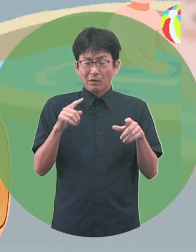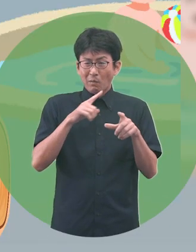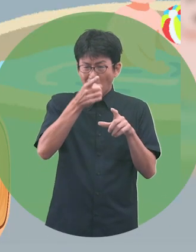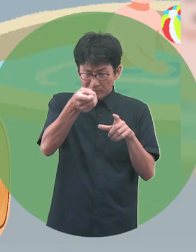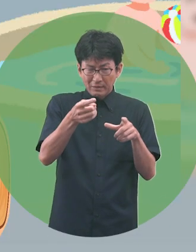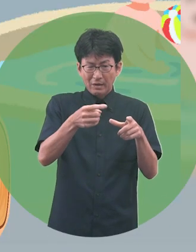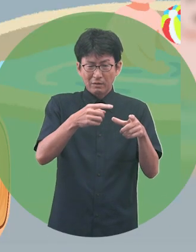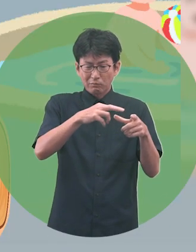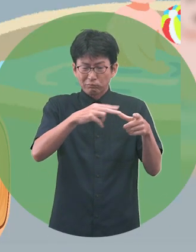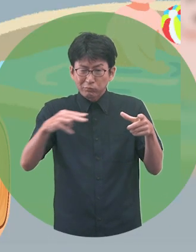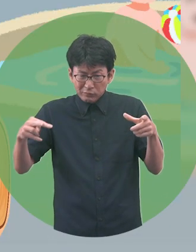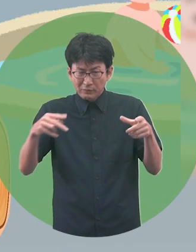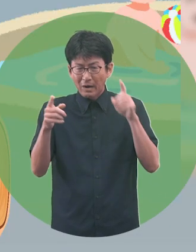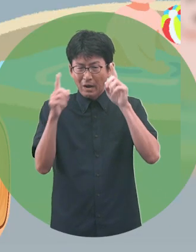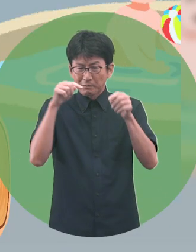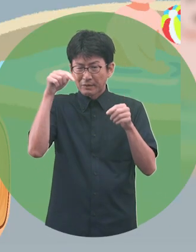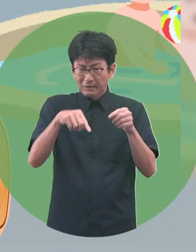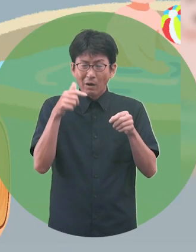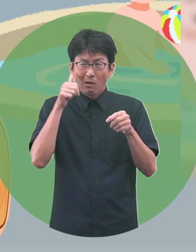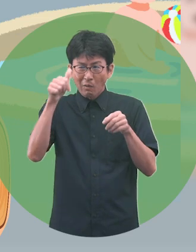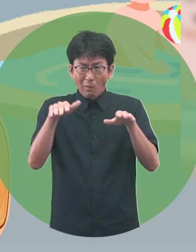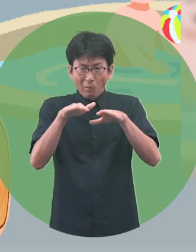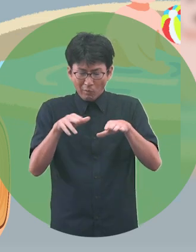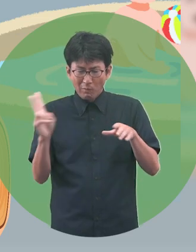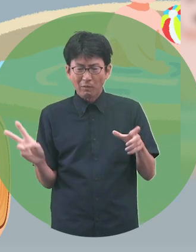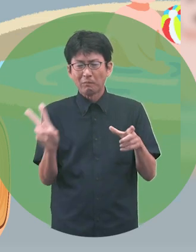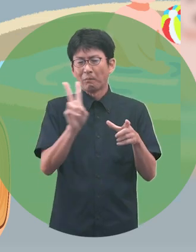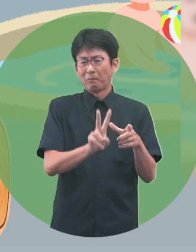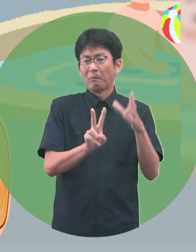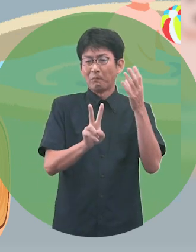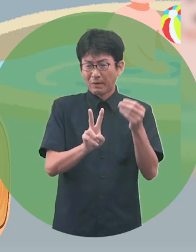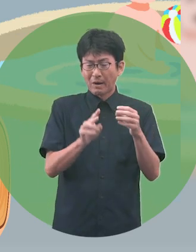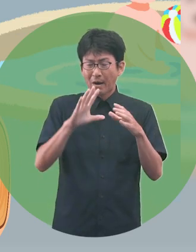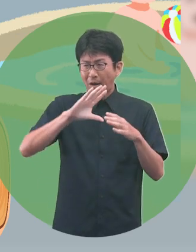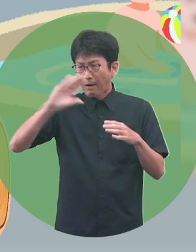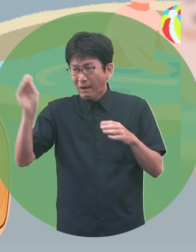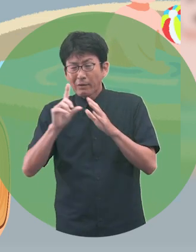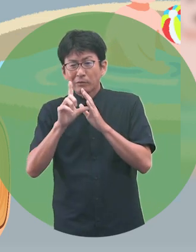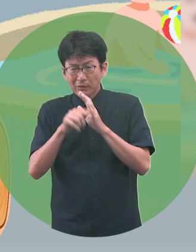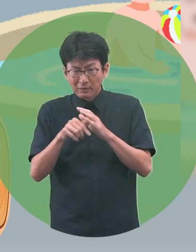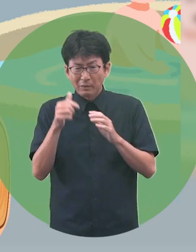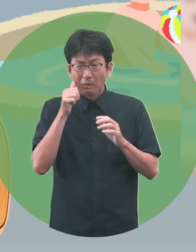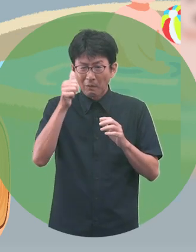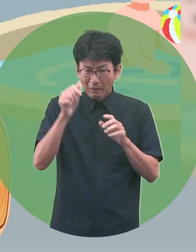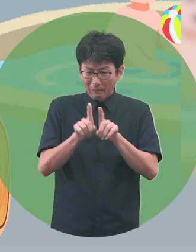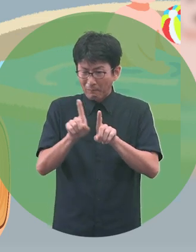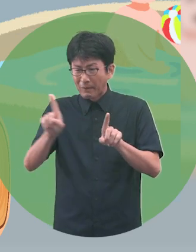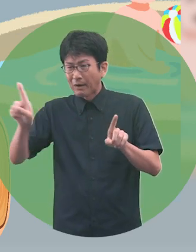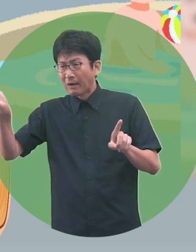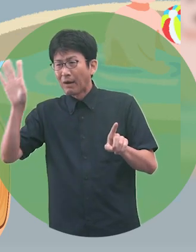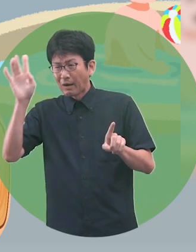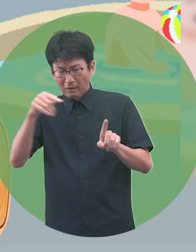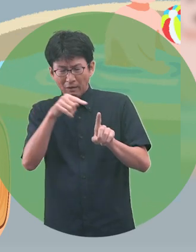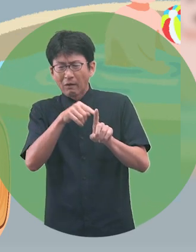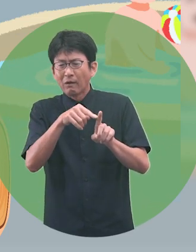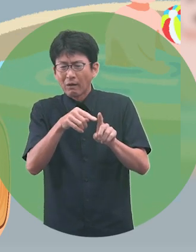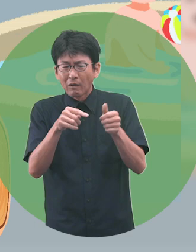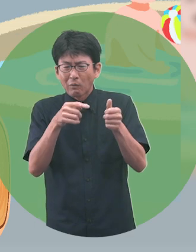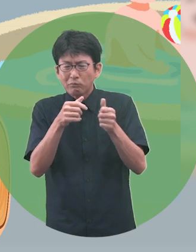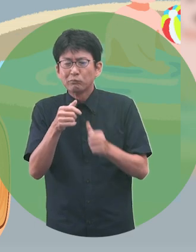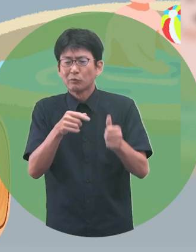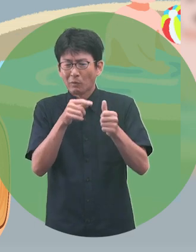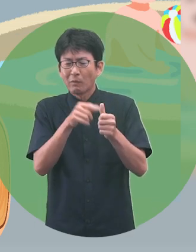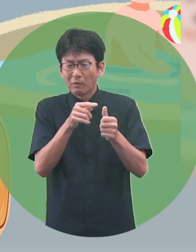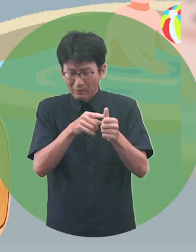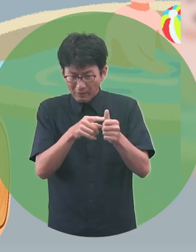びに来ていた父親と子供2人が帰る間際、父親が目を離した隙に男の子1人がもう一度